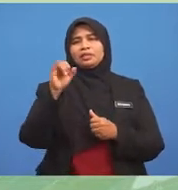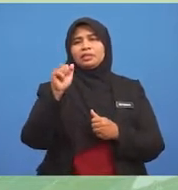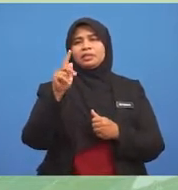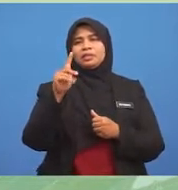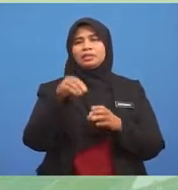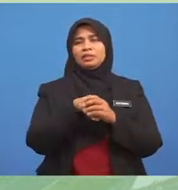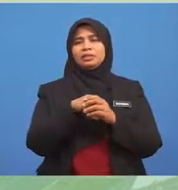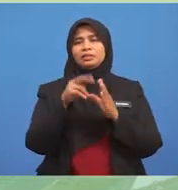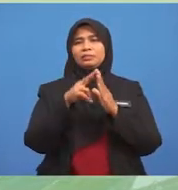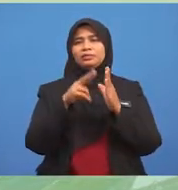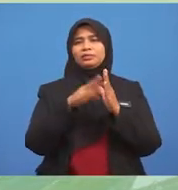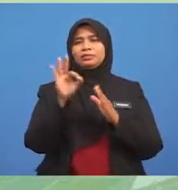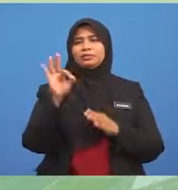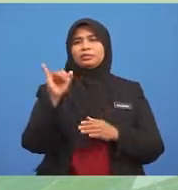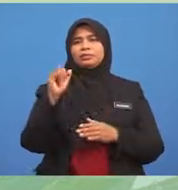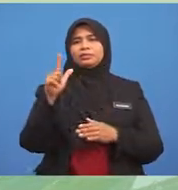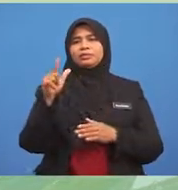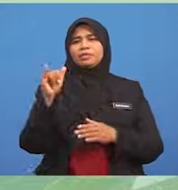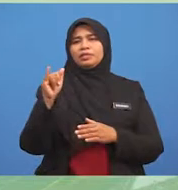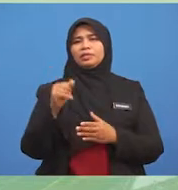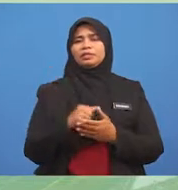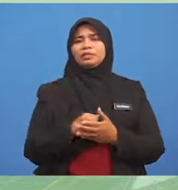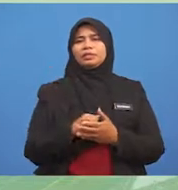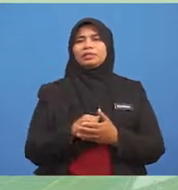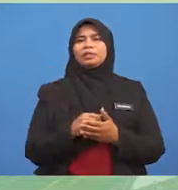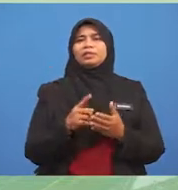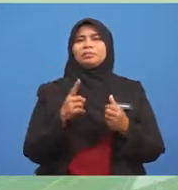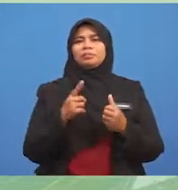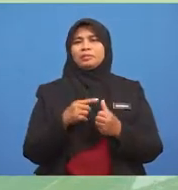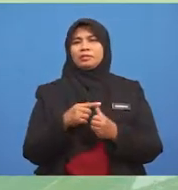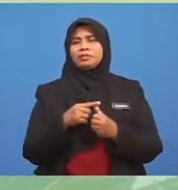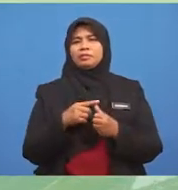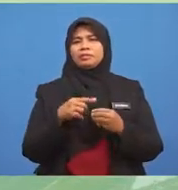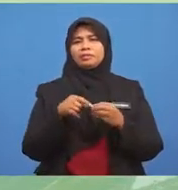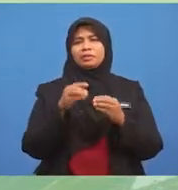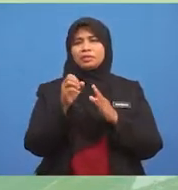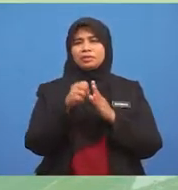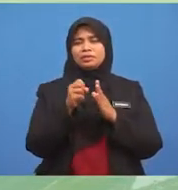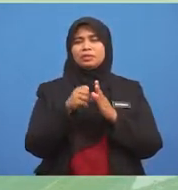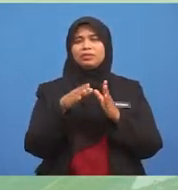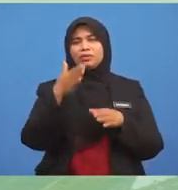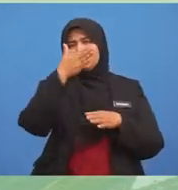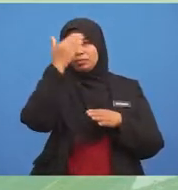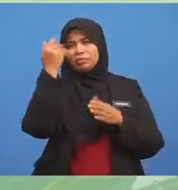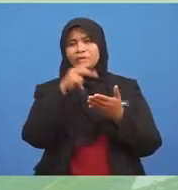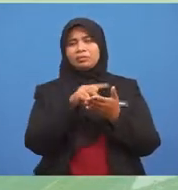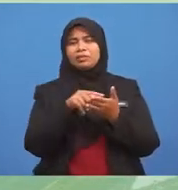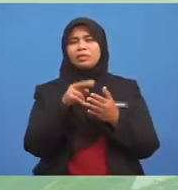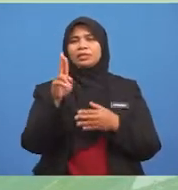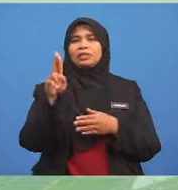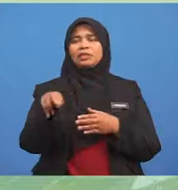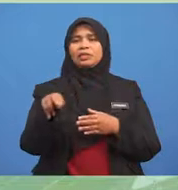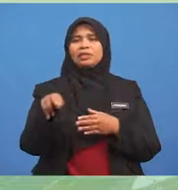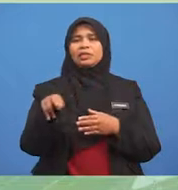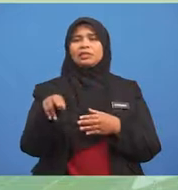fi'li. Situasi pertama ialah apabila seseorang terlupa bilangan rakaat sama ada